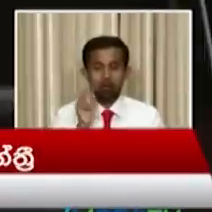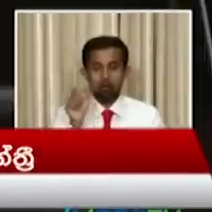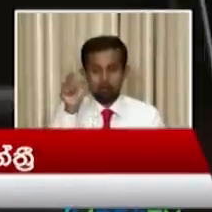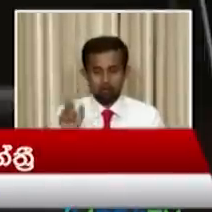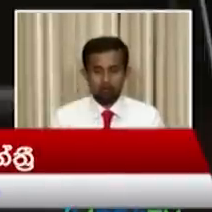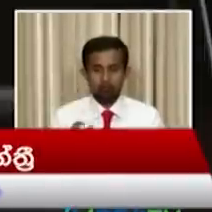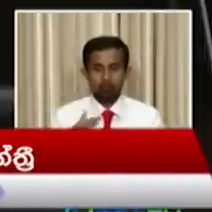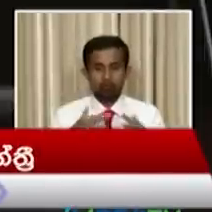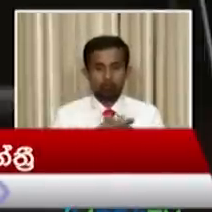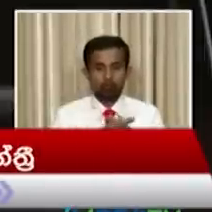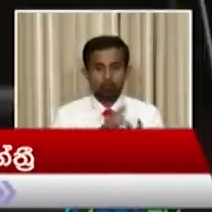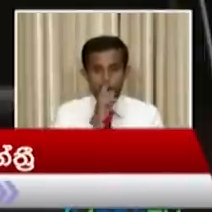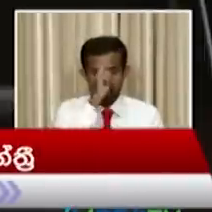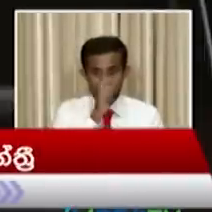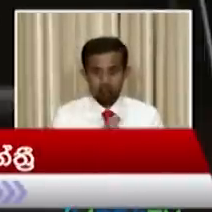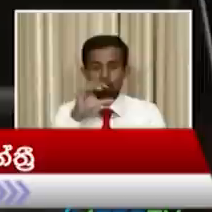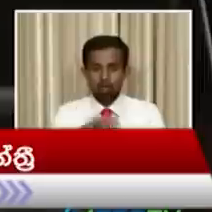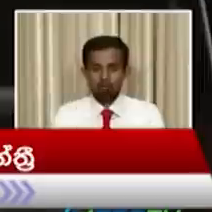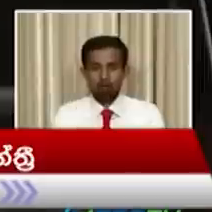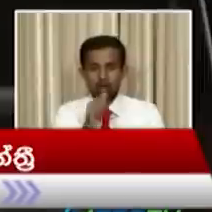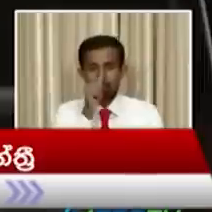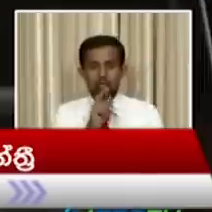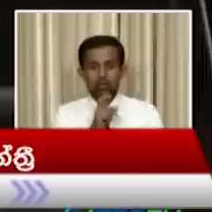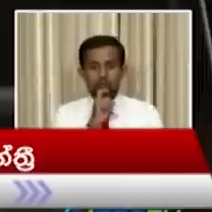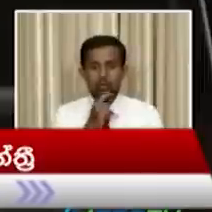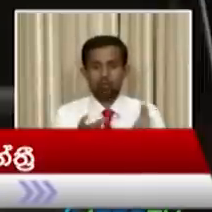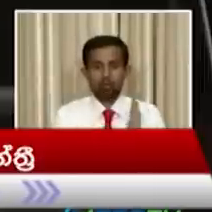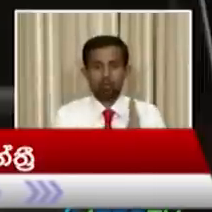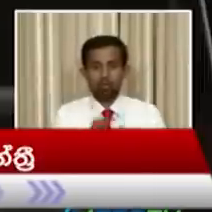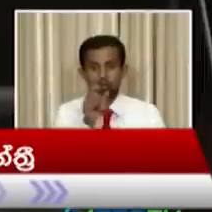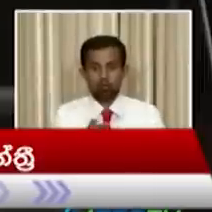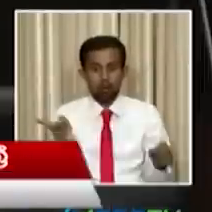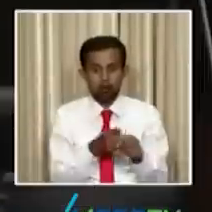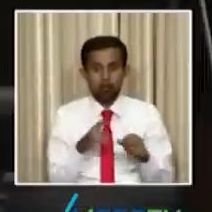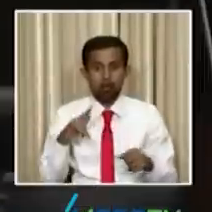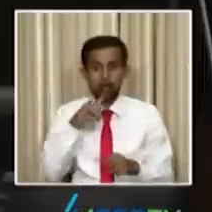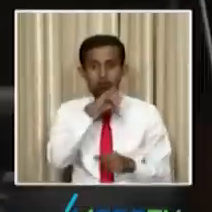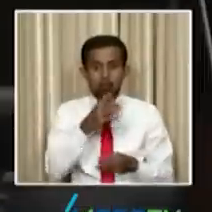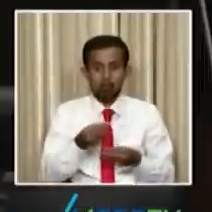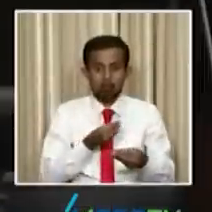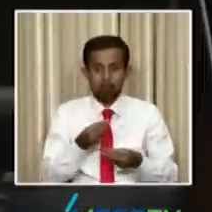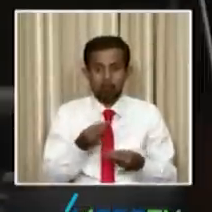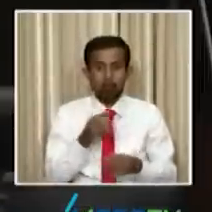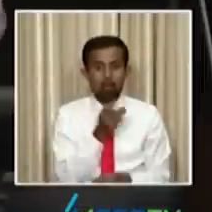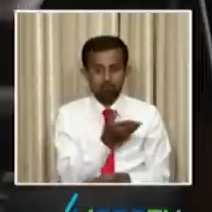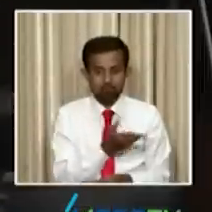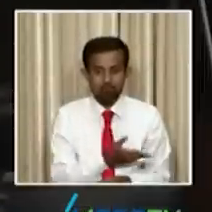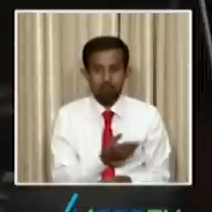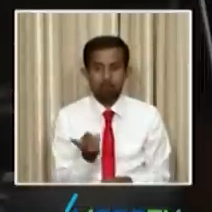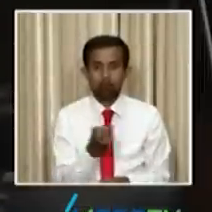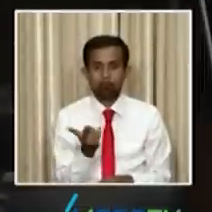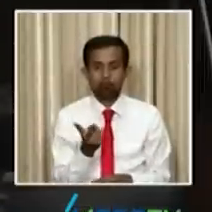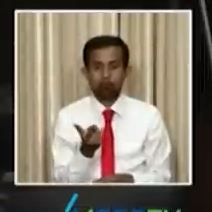නැහැයි විජේදාස රායපක්ෂ බාස්සුන් නැහැයි ගහපු ගැට තාජුඩීන් ඝාතනය මිඥානා ගණදෙනු වගේ කර්මුලෙන් අහුවෙන නඩු තියෙද්දි